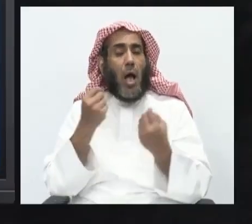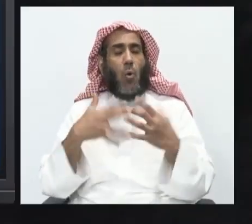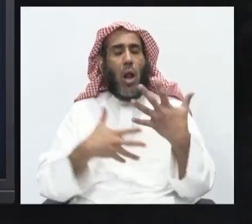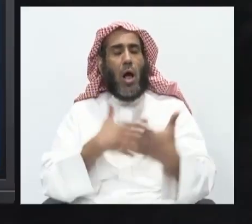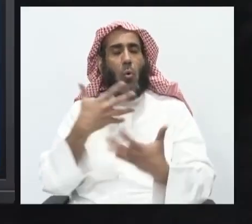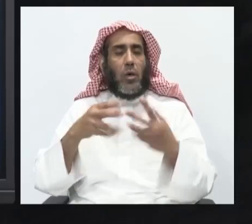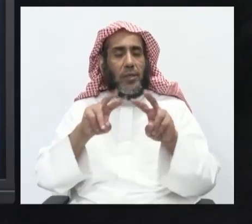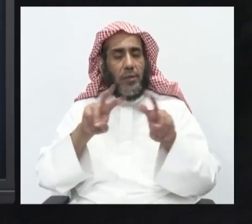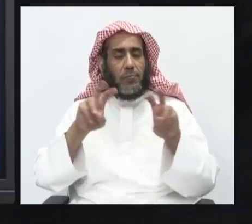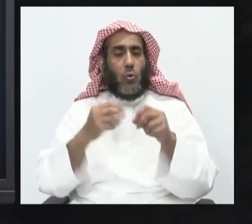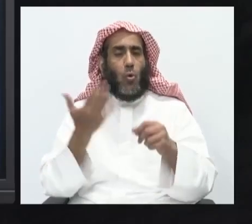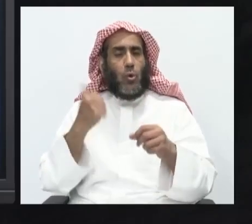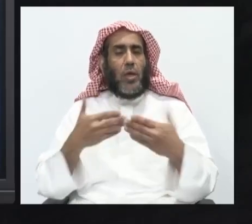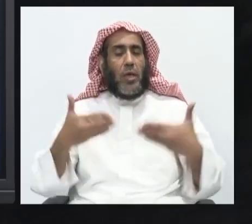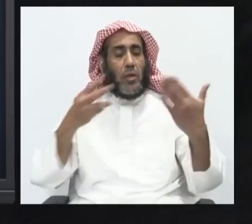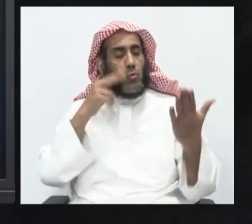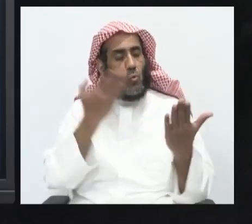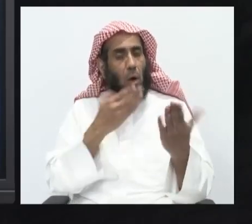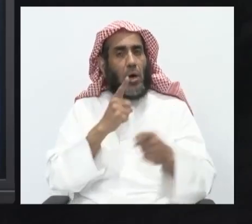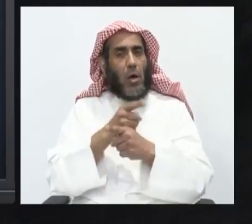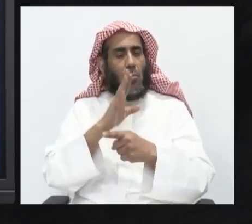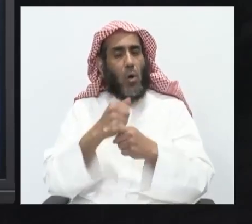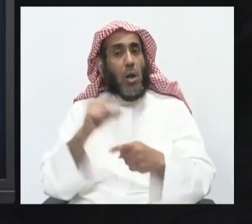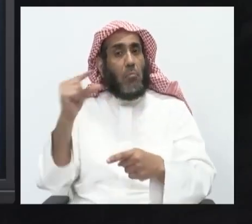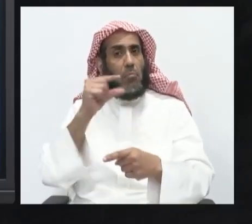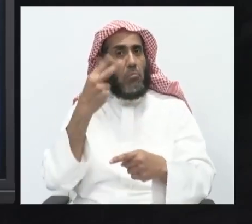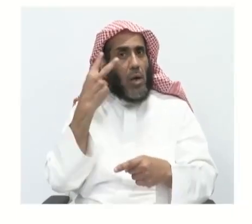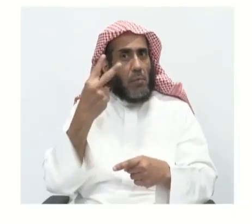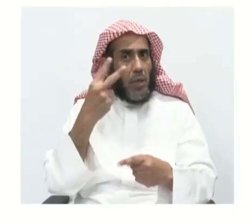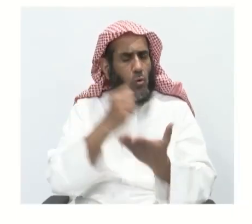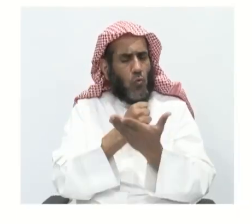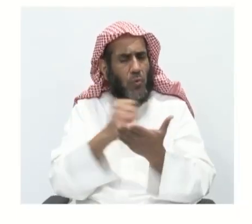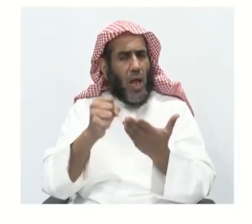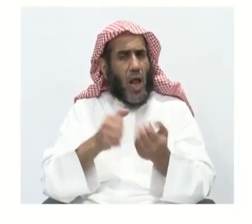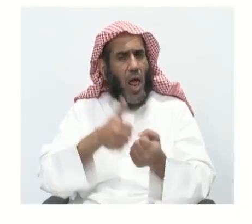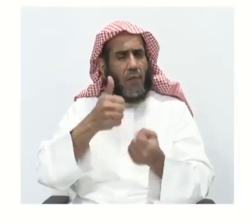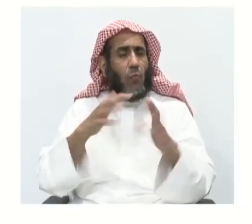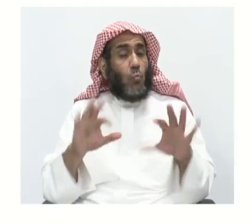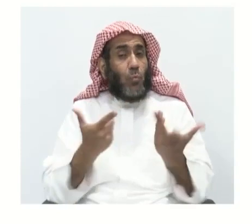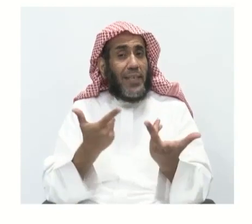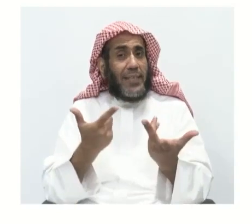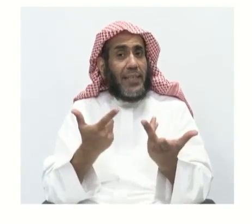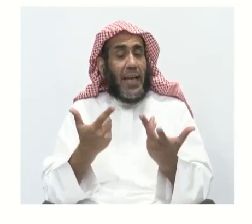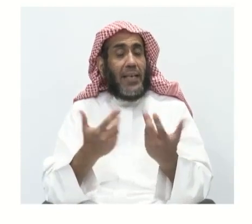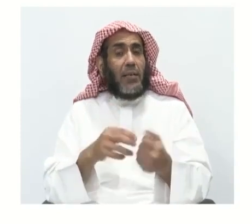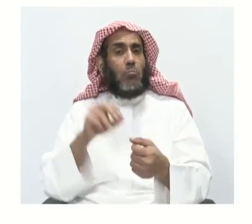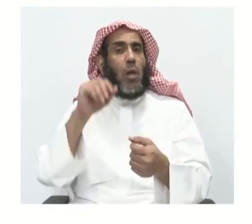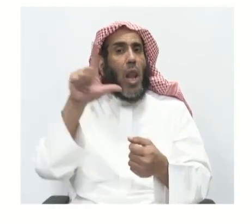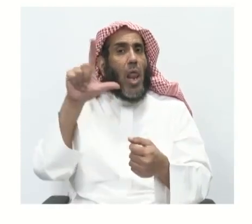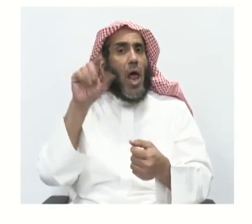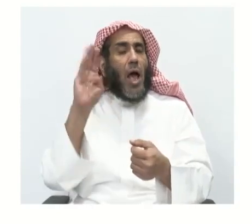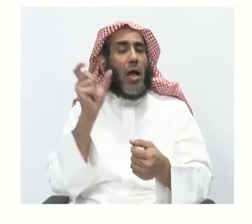الالف عد الى النص واقرا كلمتين حذف منها حرف الالف لكن